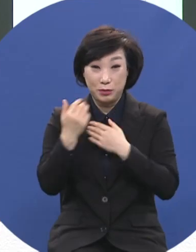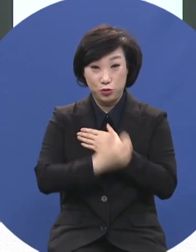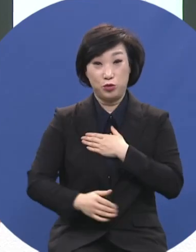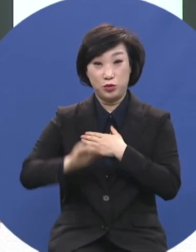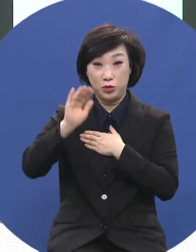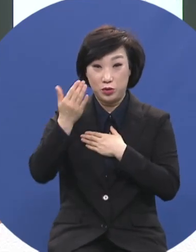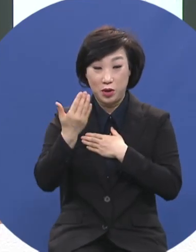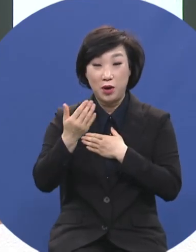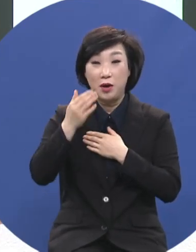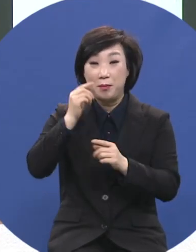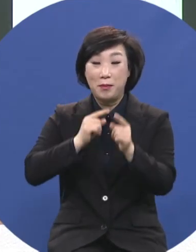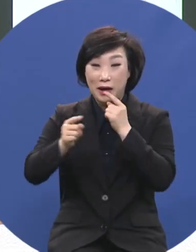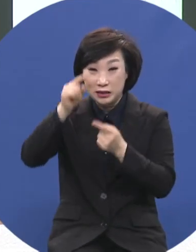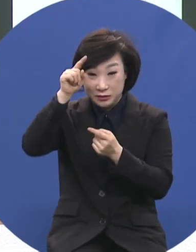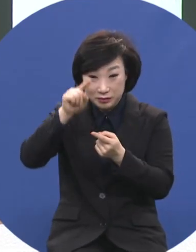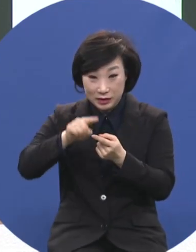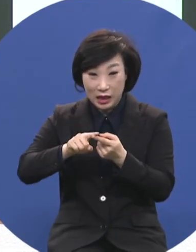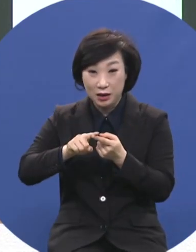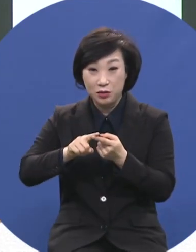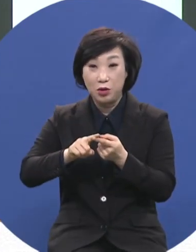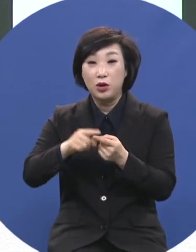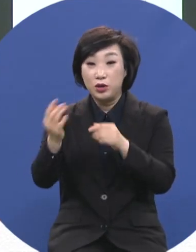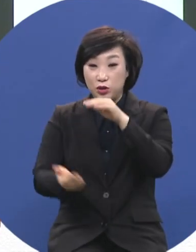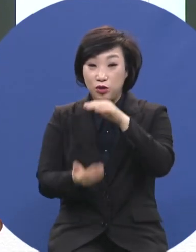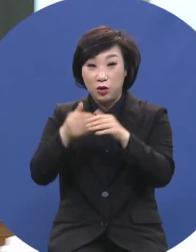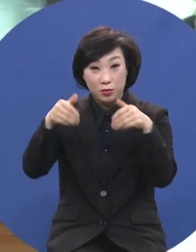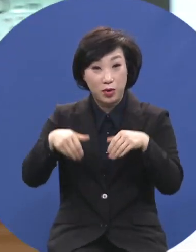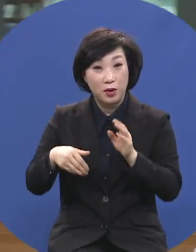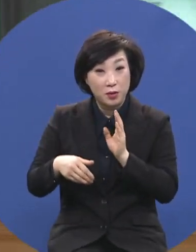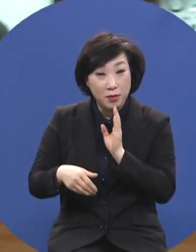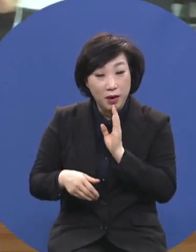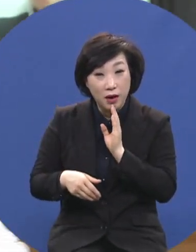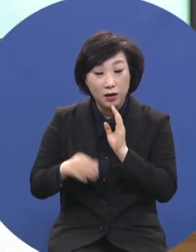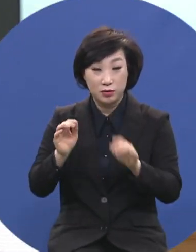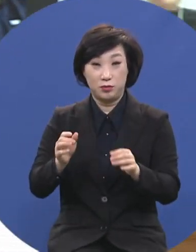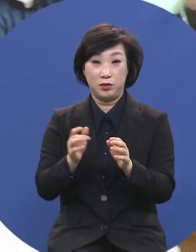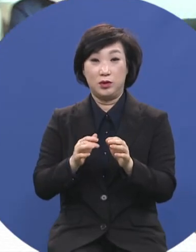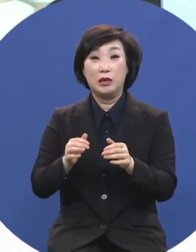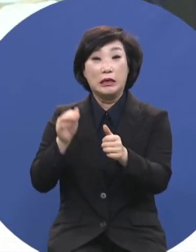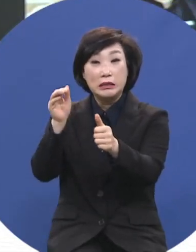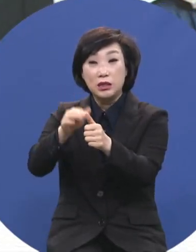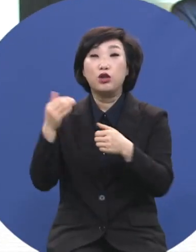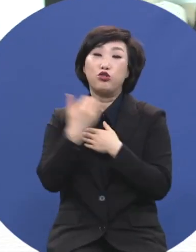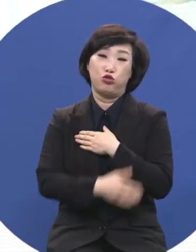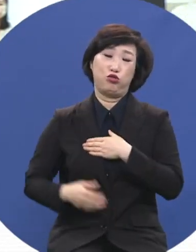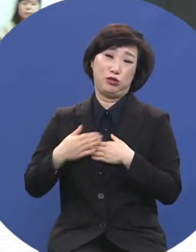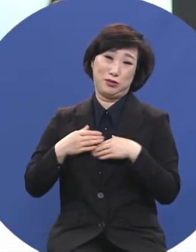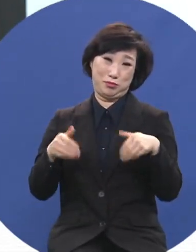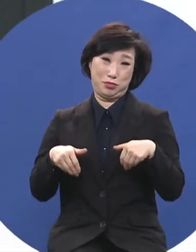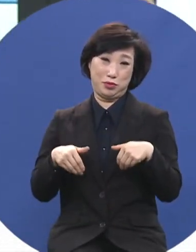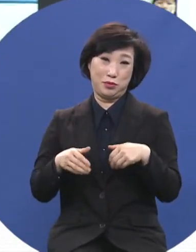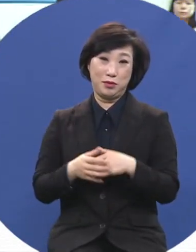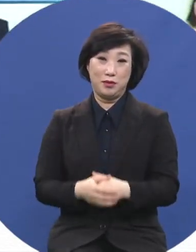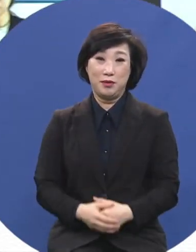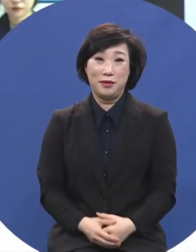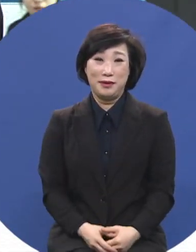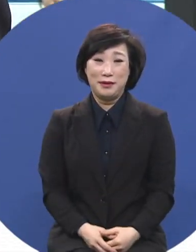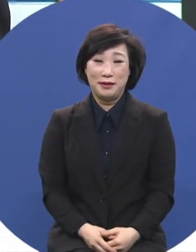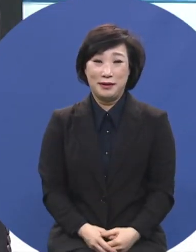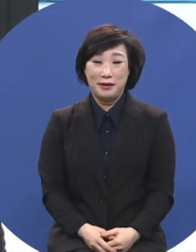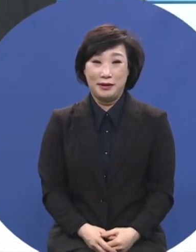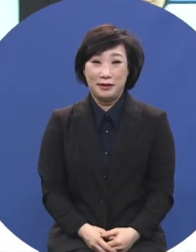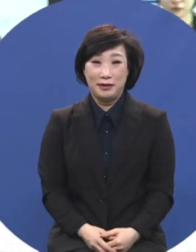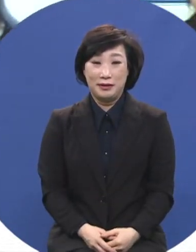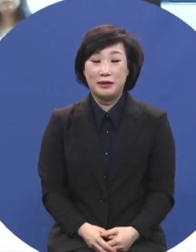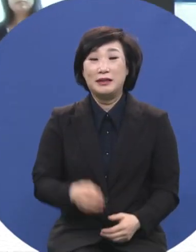돼서 말씀대로 이루려면 찔릴 육신이 몸이 있어야 되잖아요.